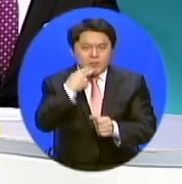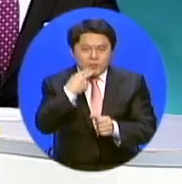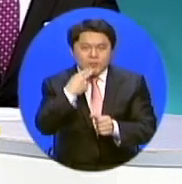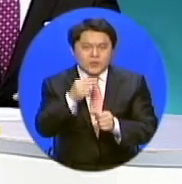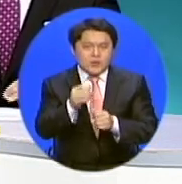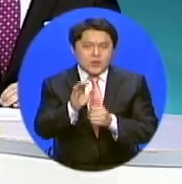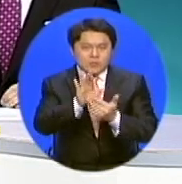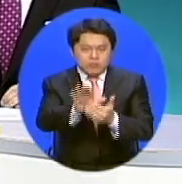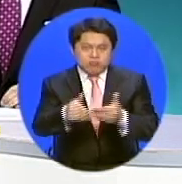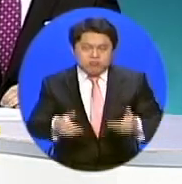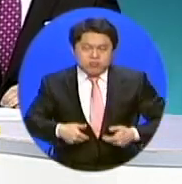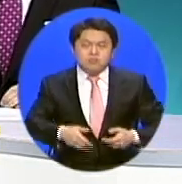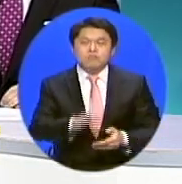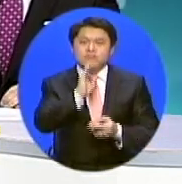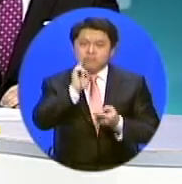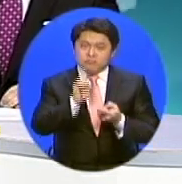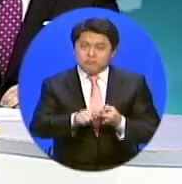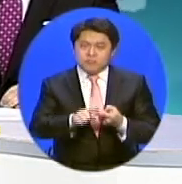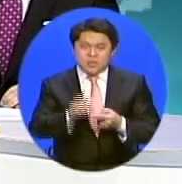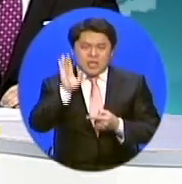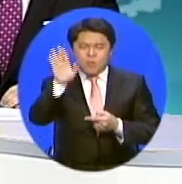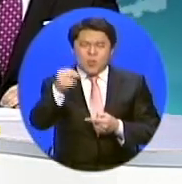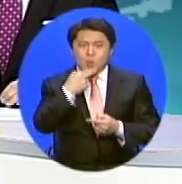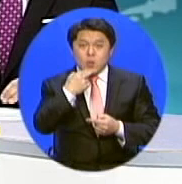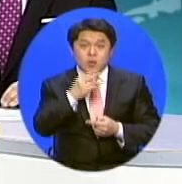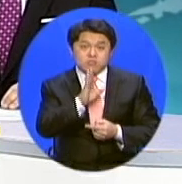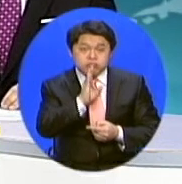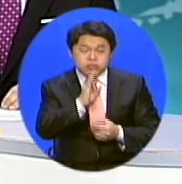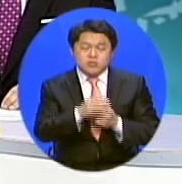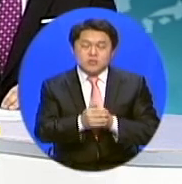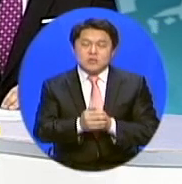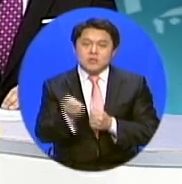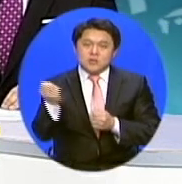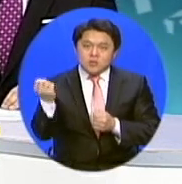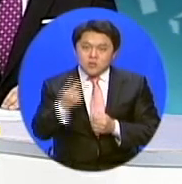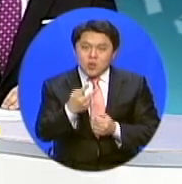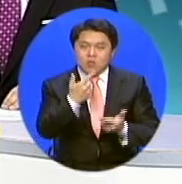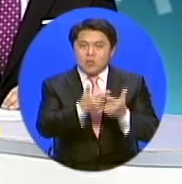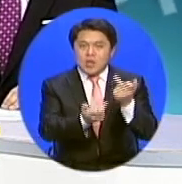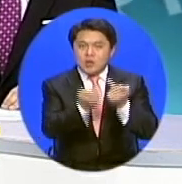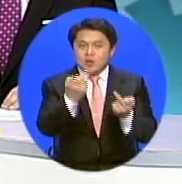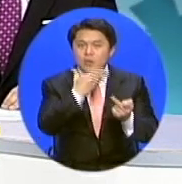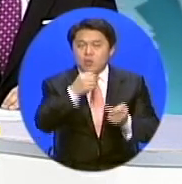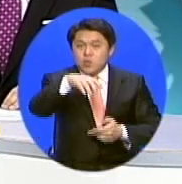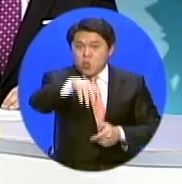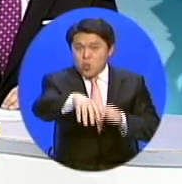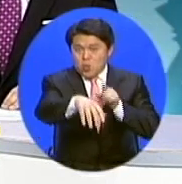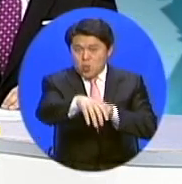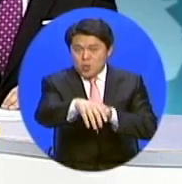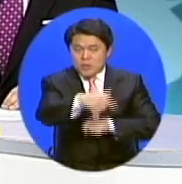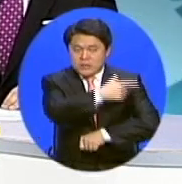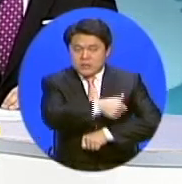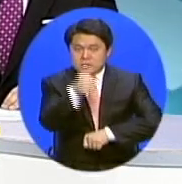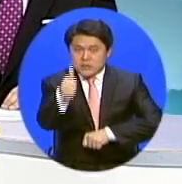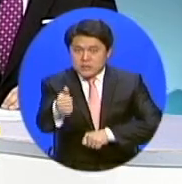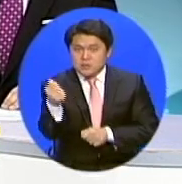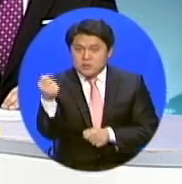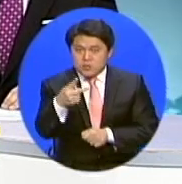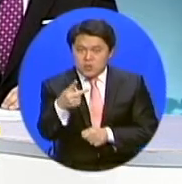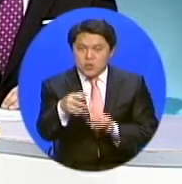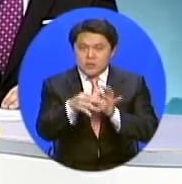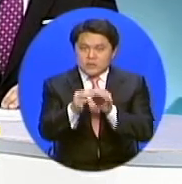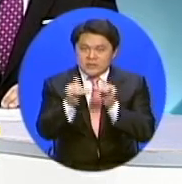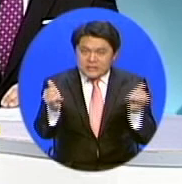같습니다. 당연히 없어야 될 것 같고 없을 것 같기도 하고요. 이제 네. 없어야 되겠습니다. 그리고 이제 그 부산 형제복지원의 어떤 이사장이라든지 네. 뭐 이